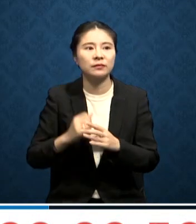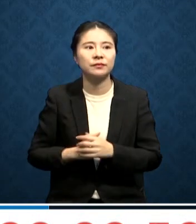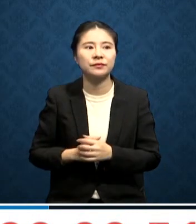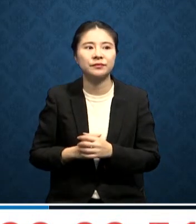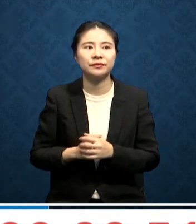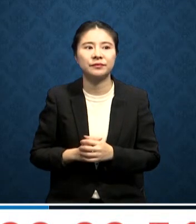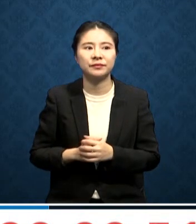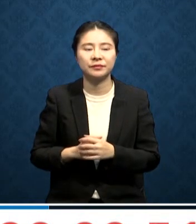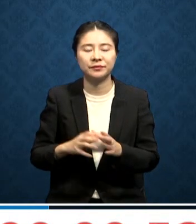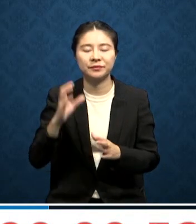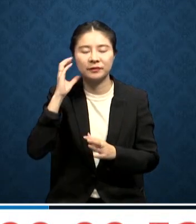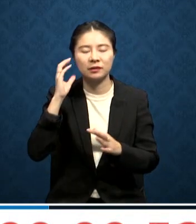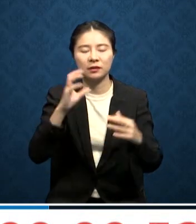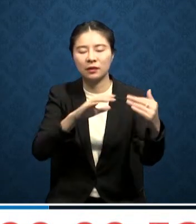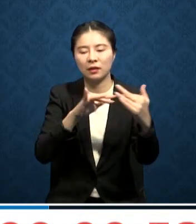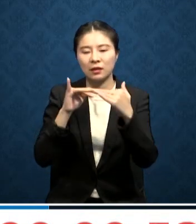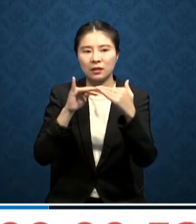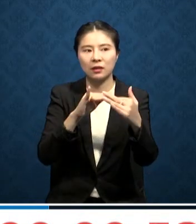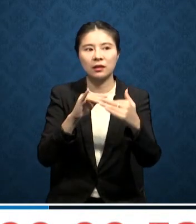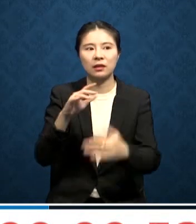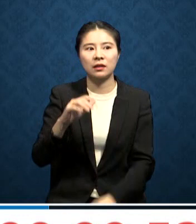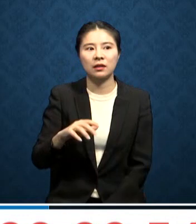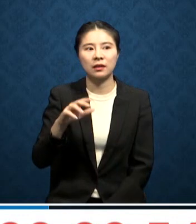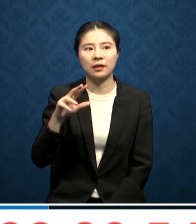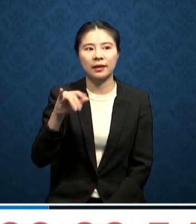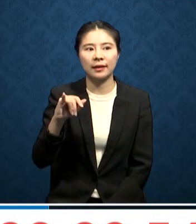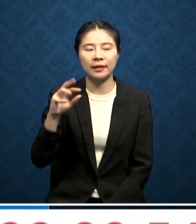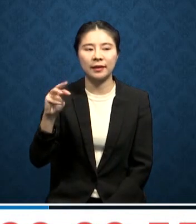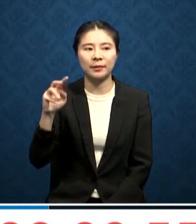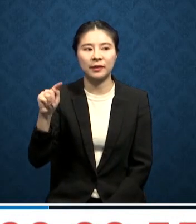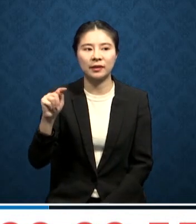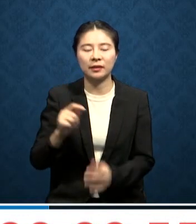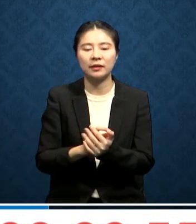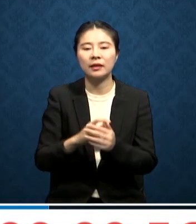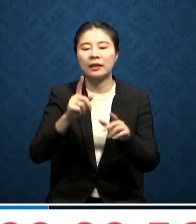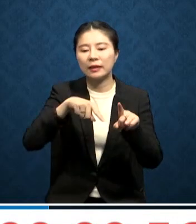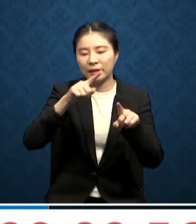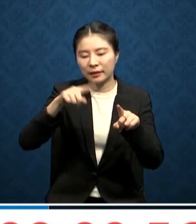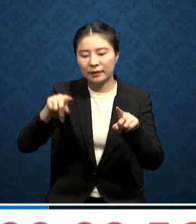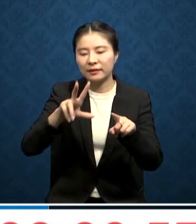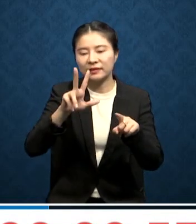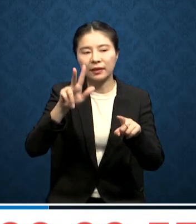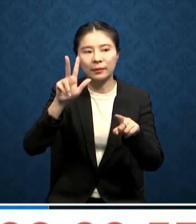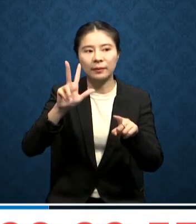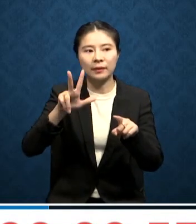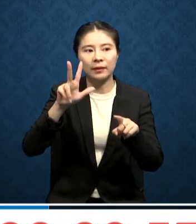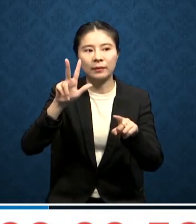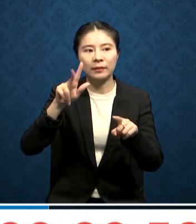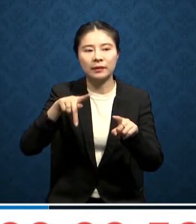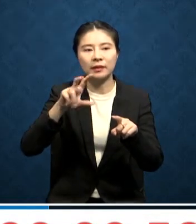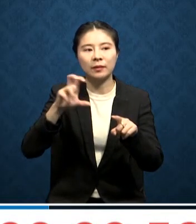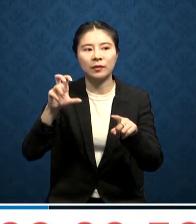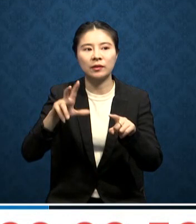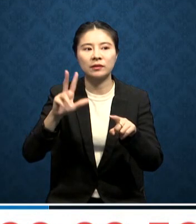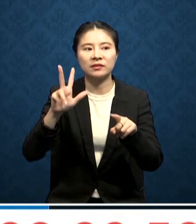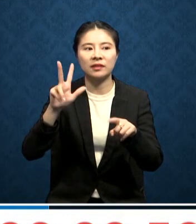International Mobile Telecommunication หร IMT ของปเทศไยเช่นคื่คามธีย่ 3,300 ถึง 3,400 MHzคลนควธ